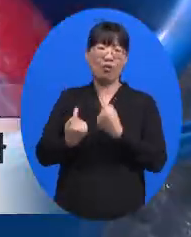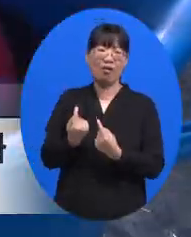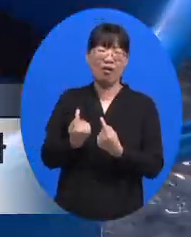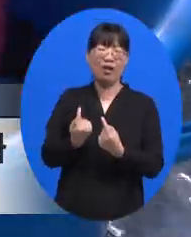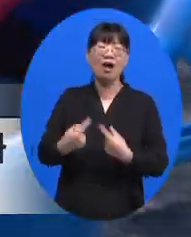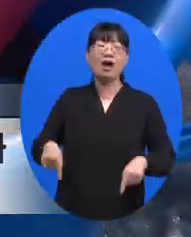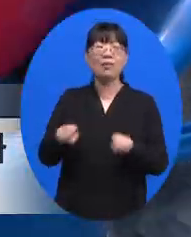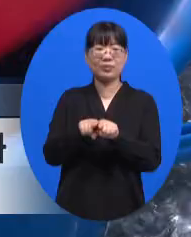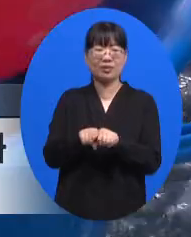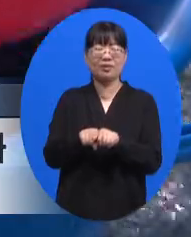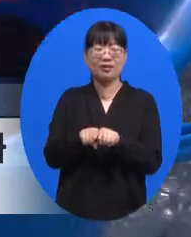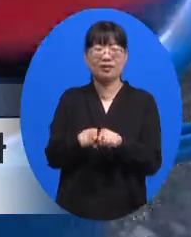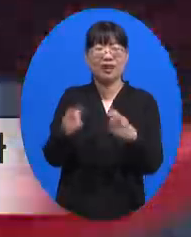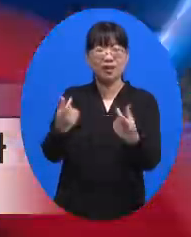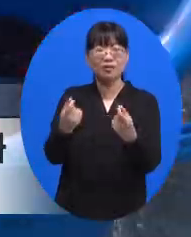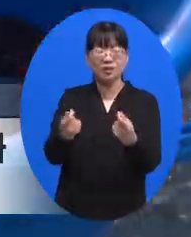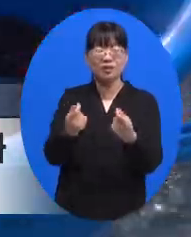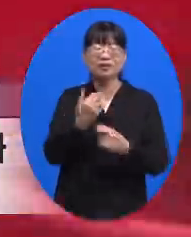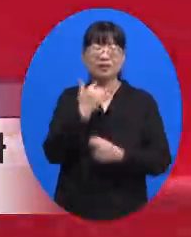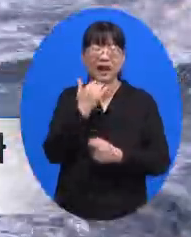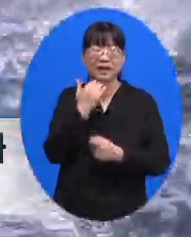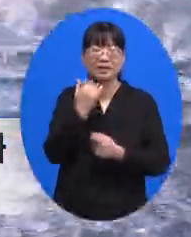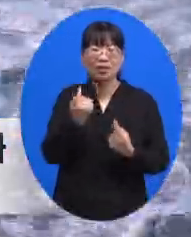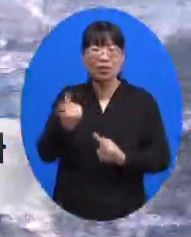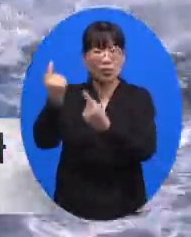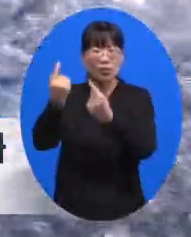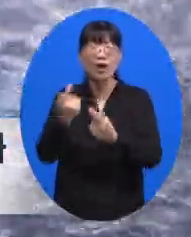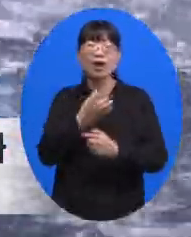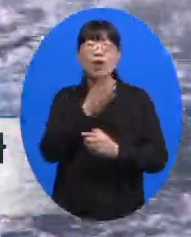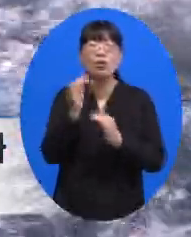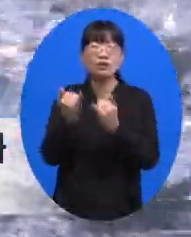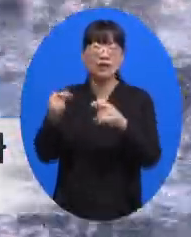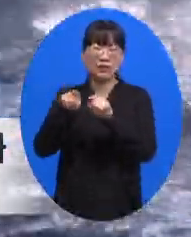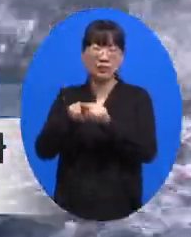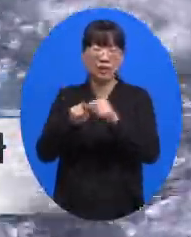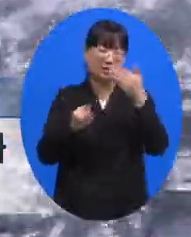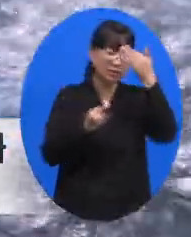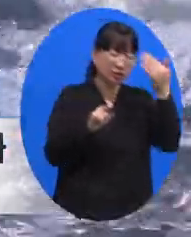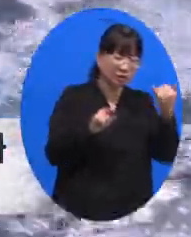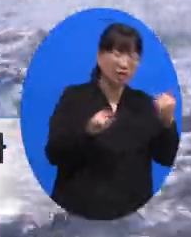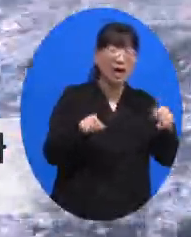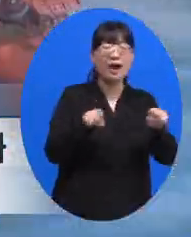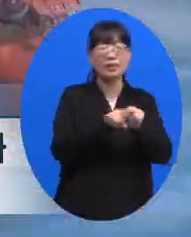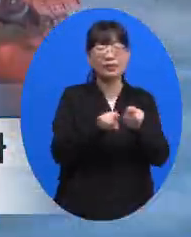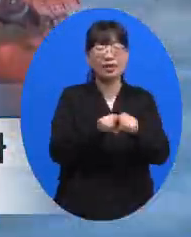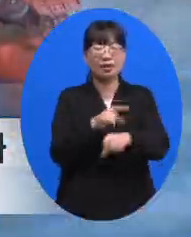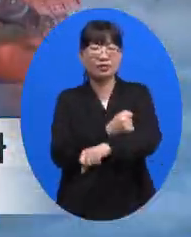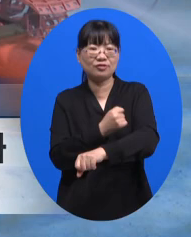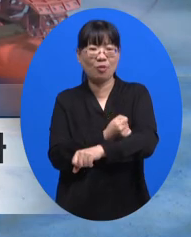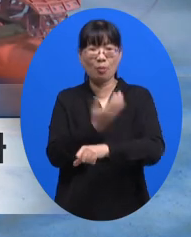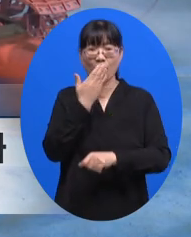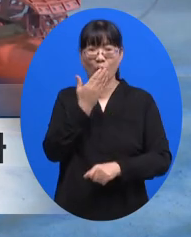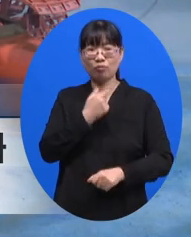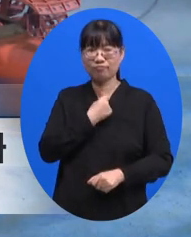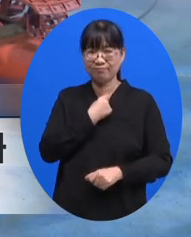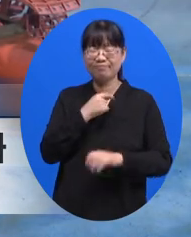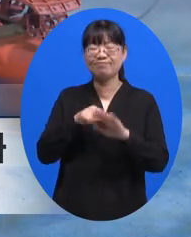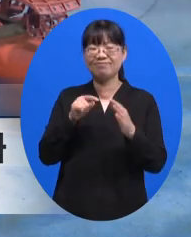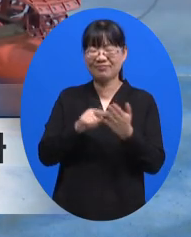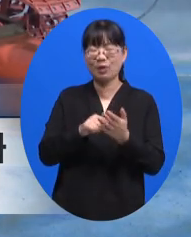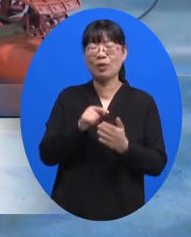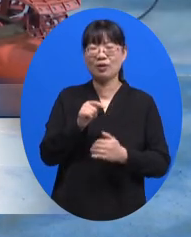이런 같이 이런 좀 나이가 있으신 어른분들과 함께 이런 청년들도 기여를 많이 할수 있었으면